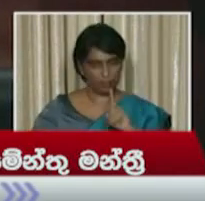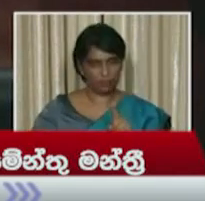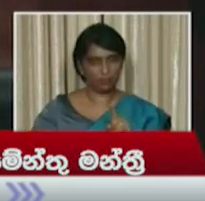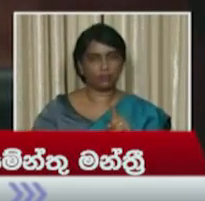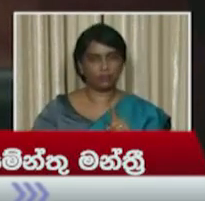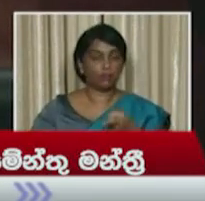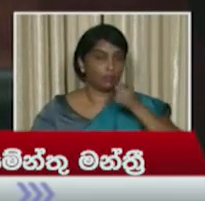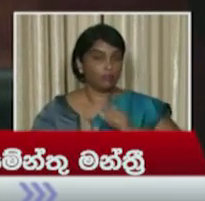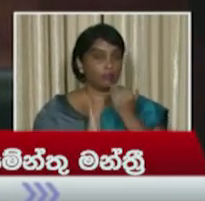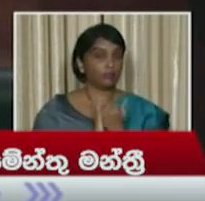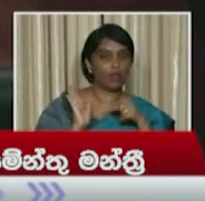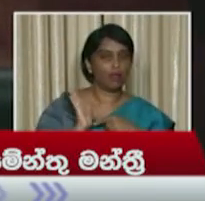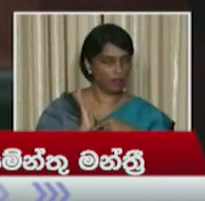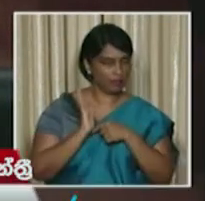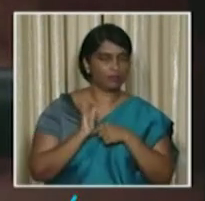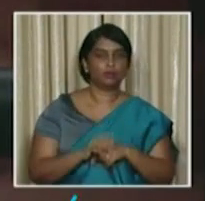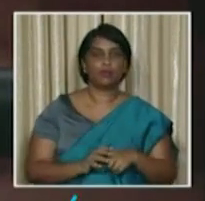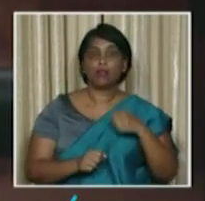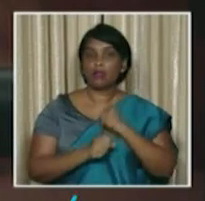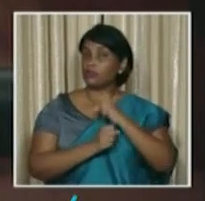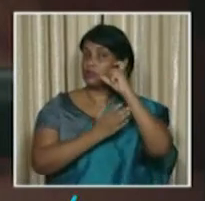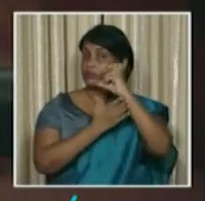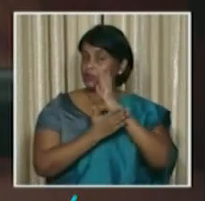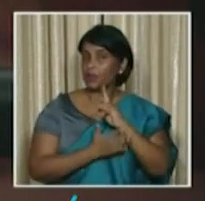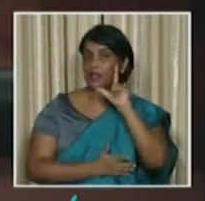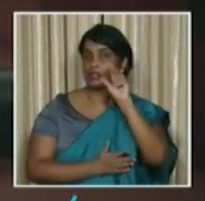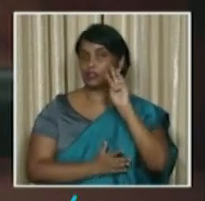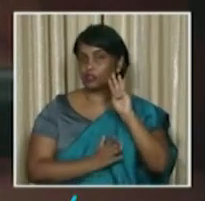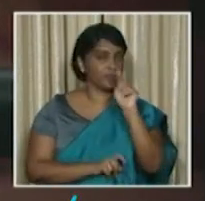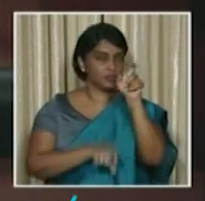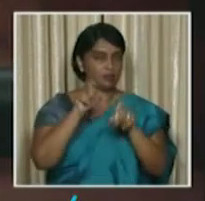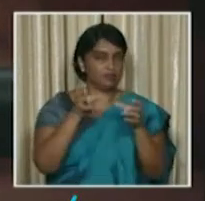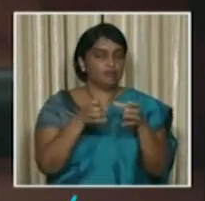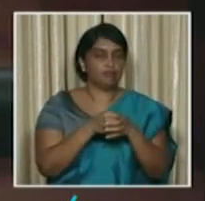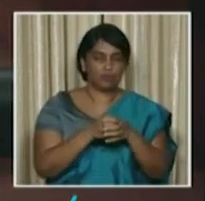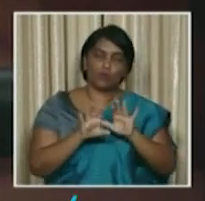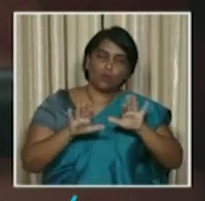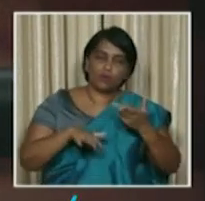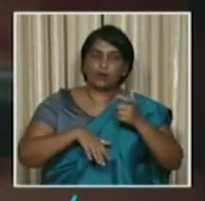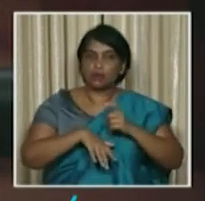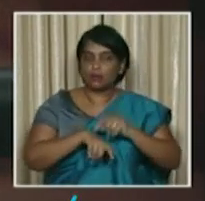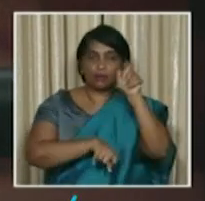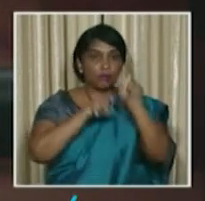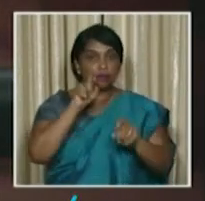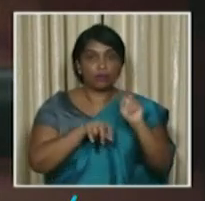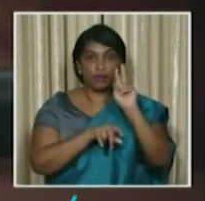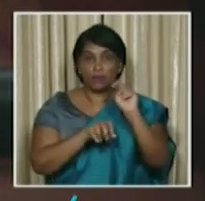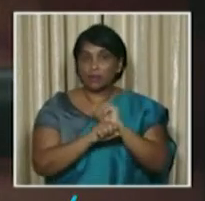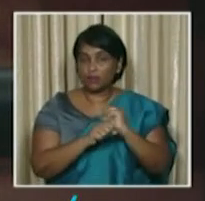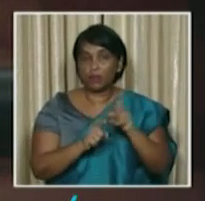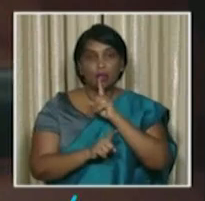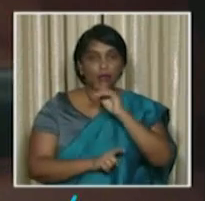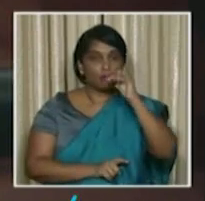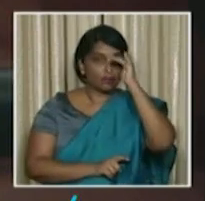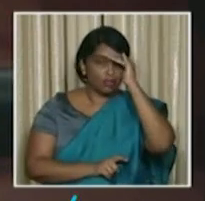pahat istawar ni ogle ekolos sini waganti andukrim wastawe hette tuni wastawe prakarwe one ma wastawe di ganapuri ne knopa wati ne bawata katana e